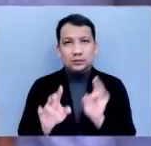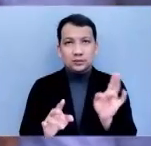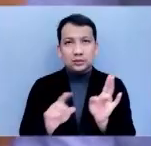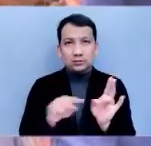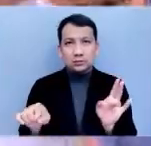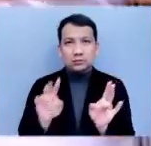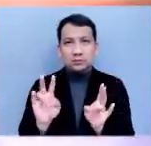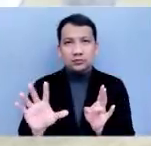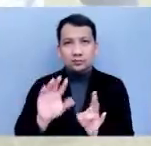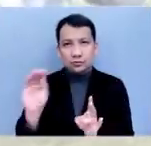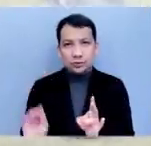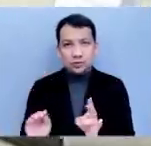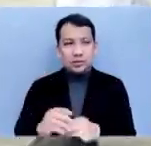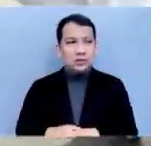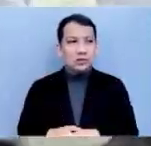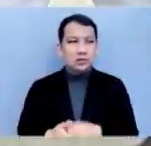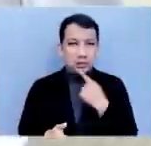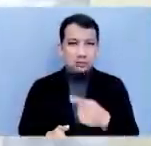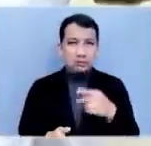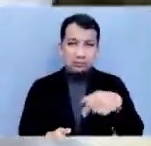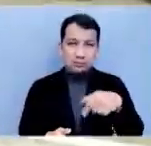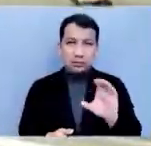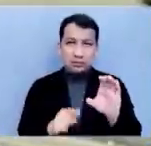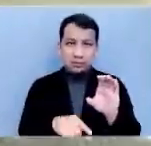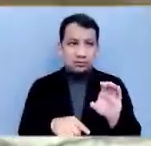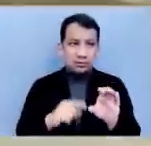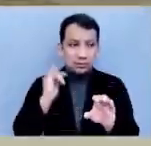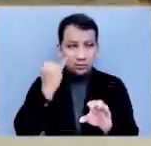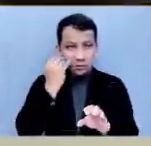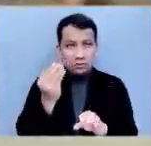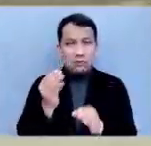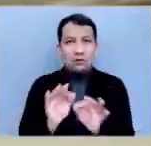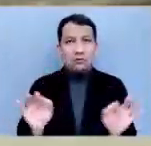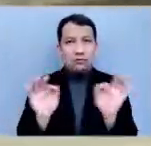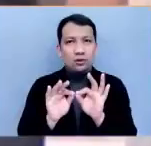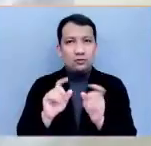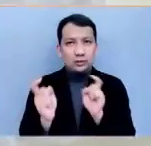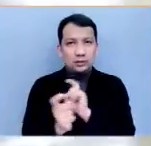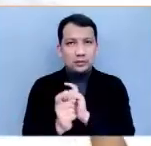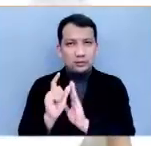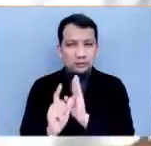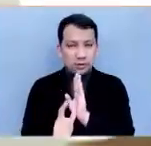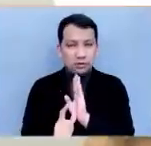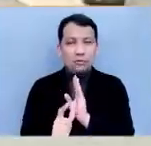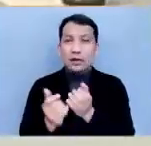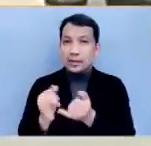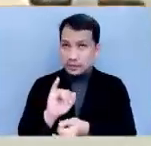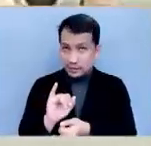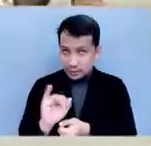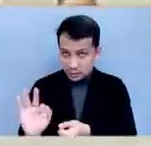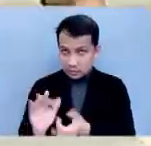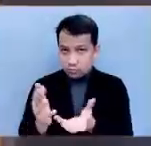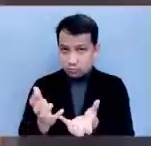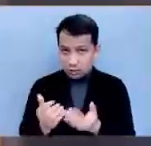hanggang 74%. Ayon kay PRC Commissioner Jose Cueto Jr., kailangan amyendahan ang batas kung gustong itulak ang pagbibigay